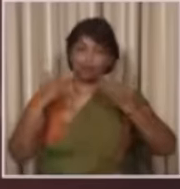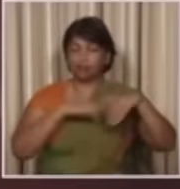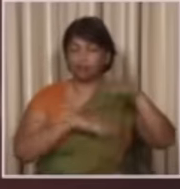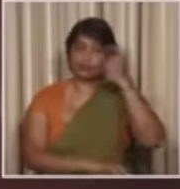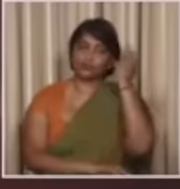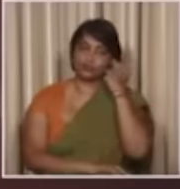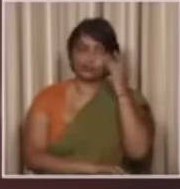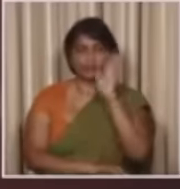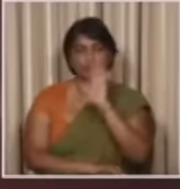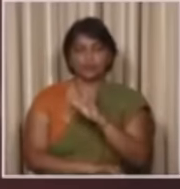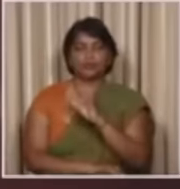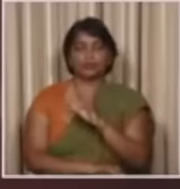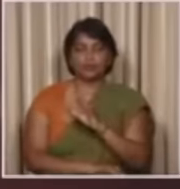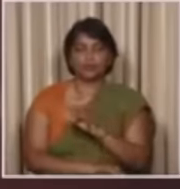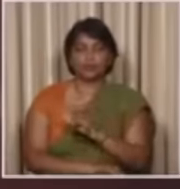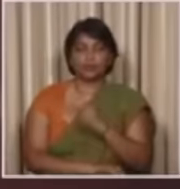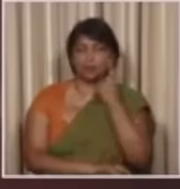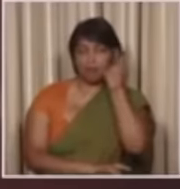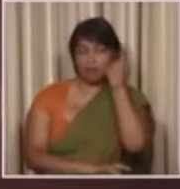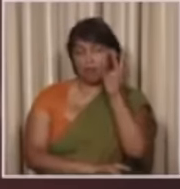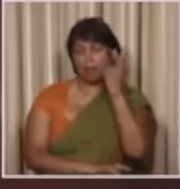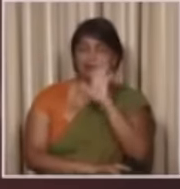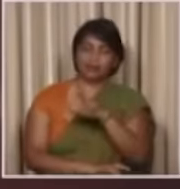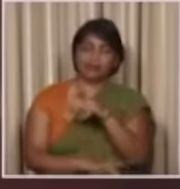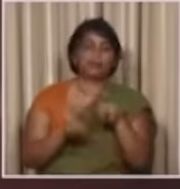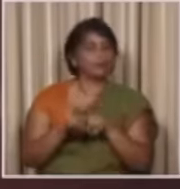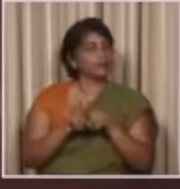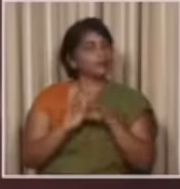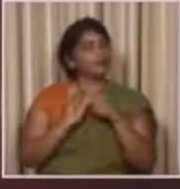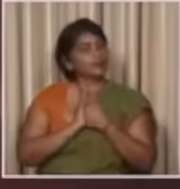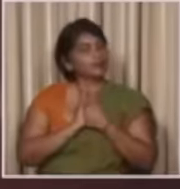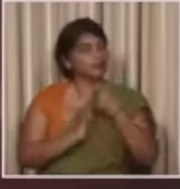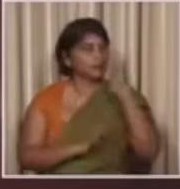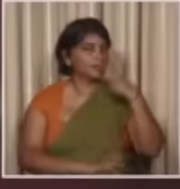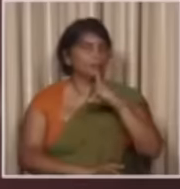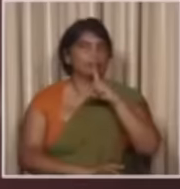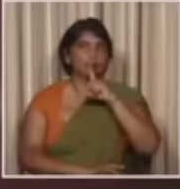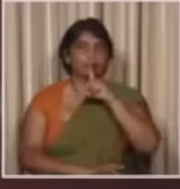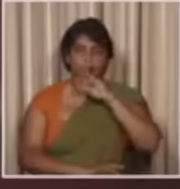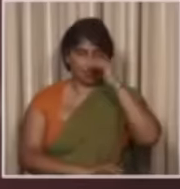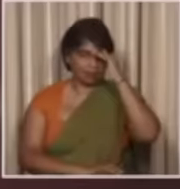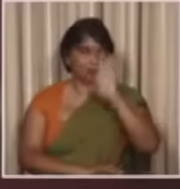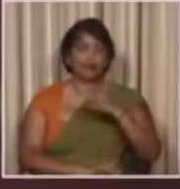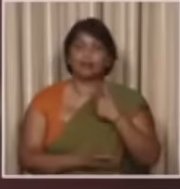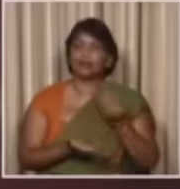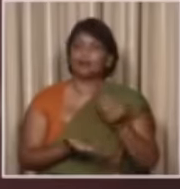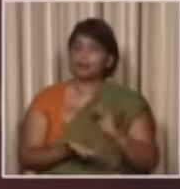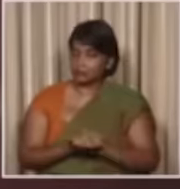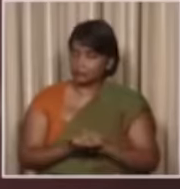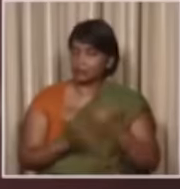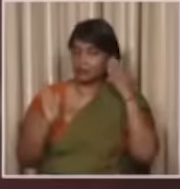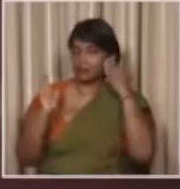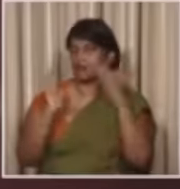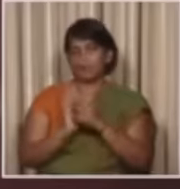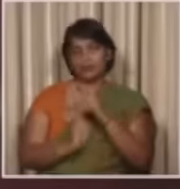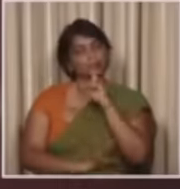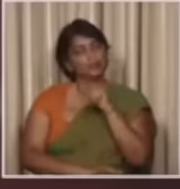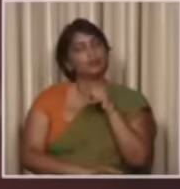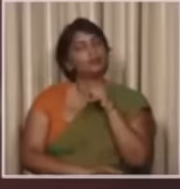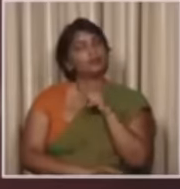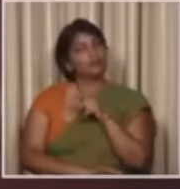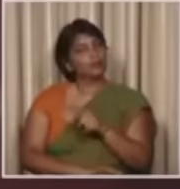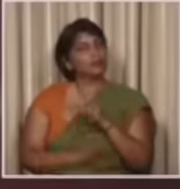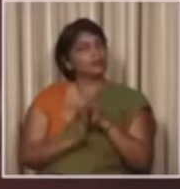ඇති තී අධිනීතිඥ අධිපණ්ඩිත වුණාම එහෙම වෙනවා හැබැයි ගරු නියෝජ කතානායකතුමනි නැවත වතාවක් මම අවධාරණය කරනවා